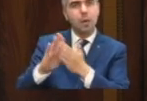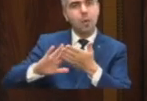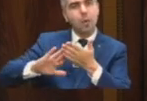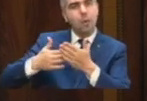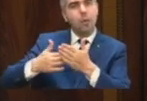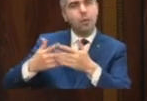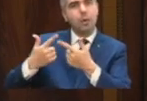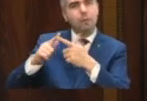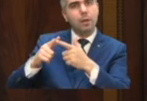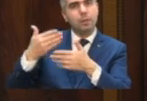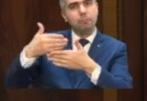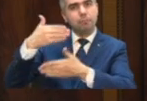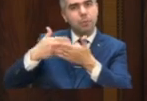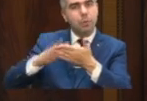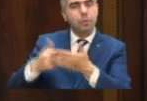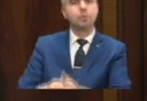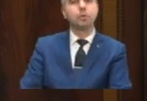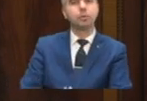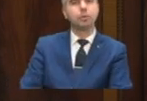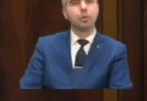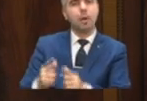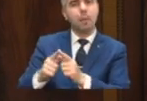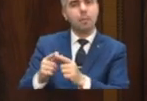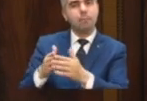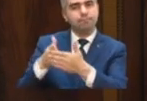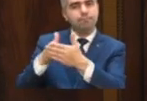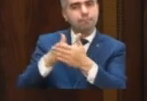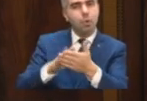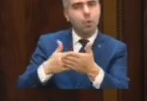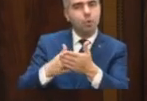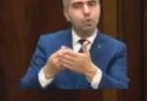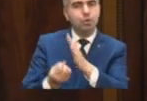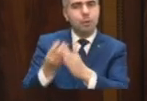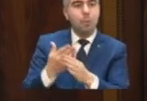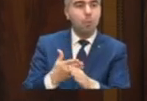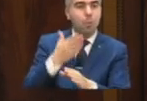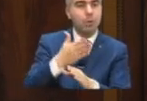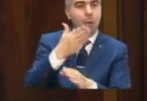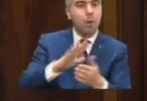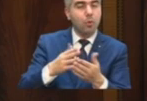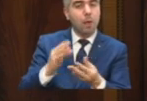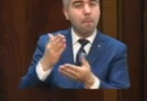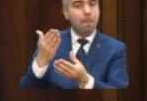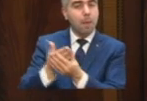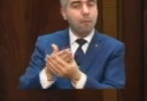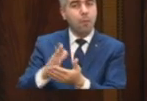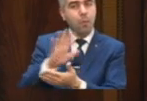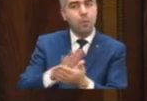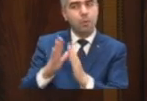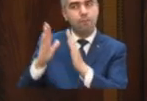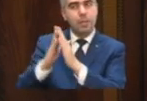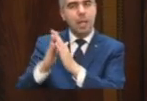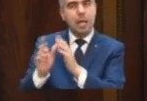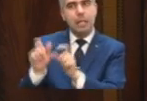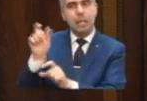بشكل تصبح معه قادر على تجاوز الاختلالات والإكراهات ومعالجة القضايا المطروحة وضمان السكن اللائق